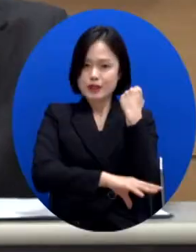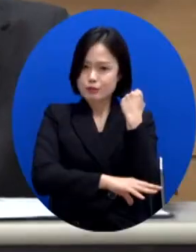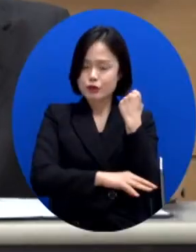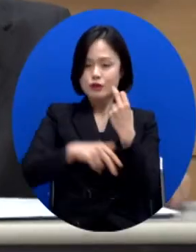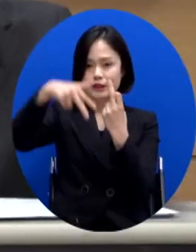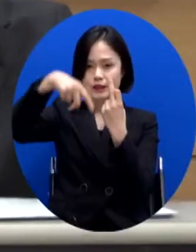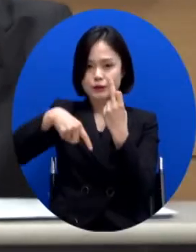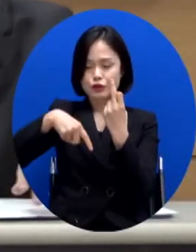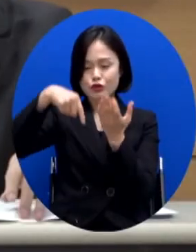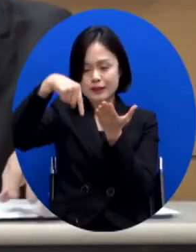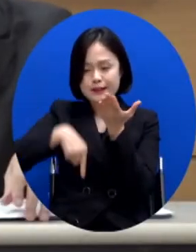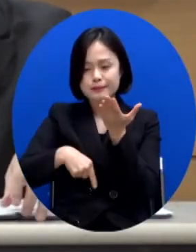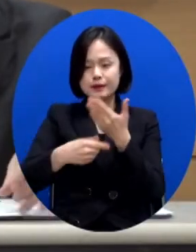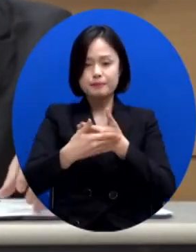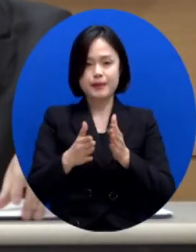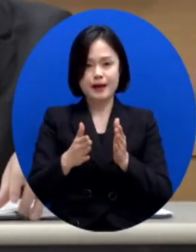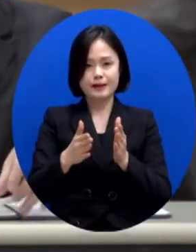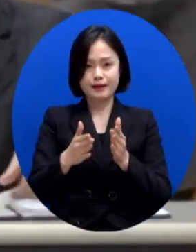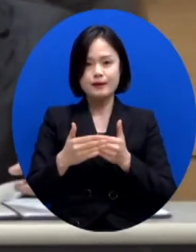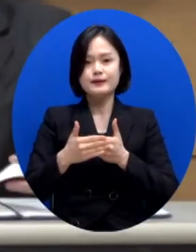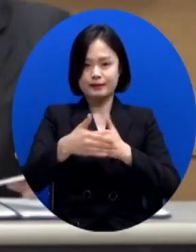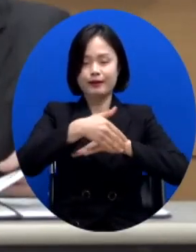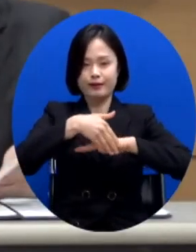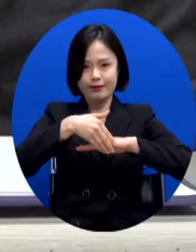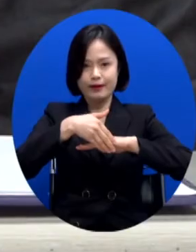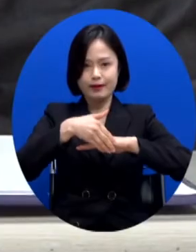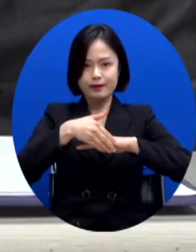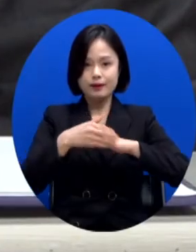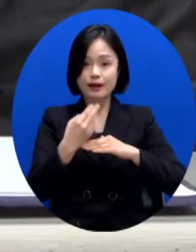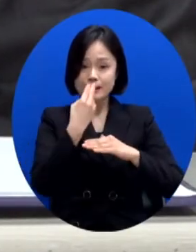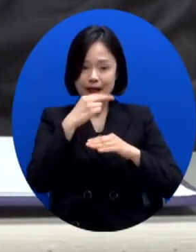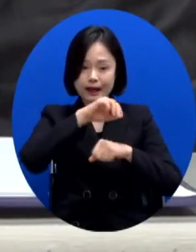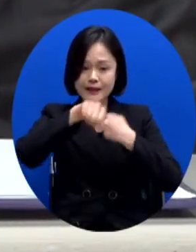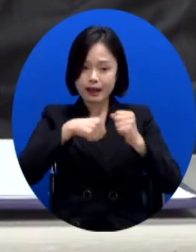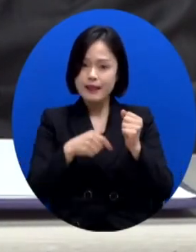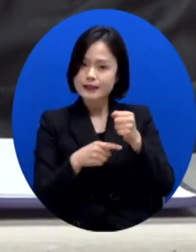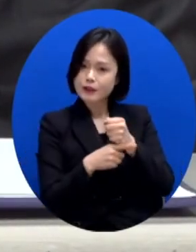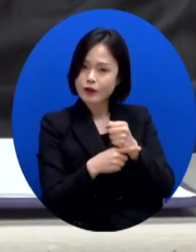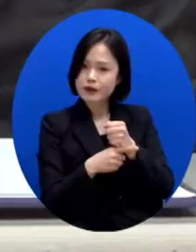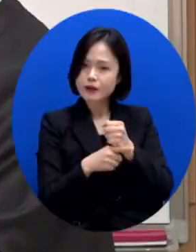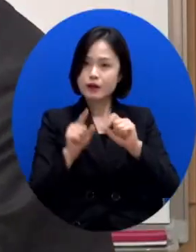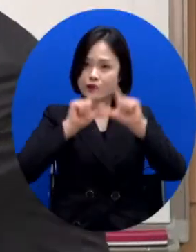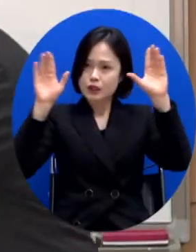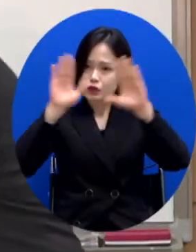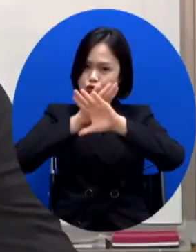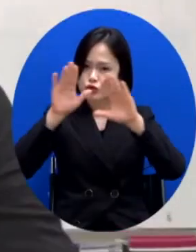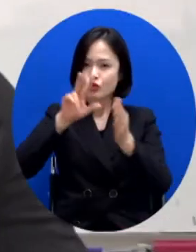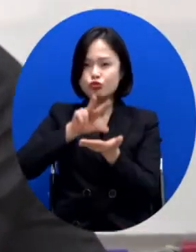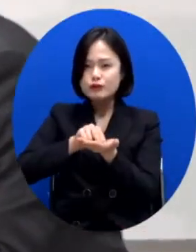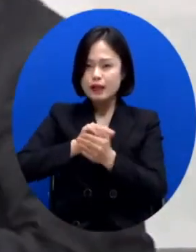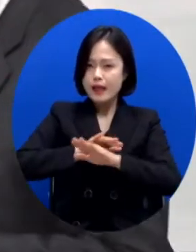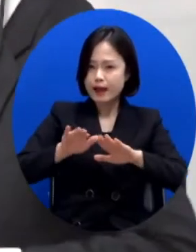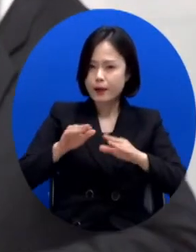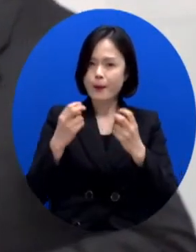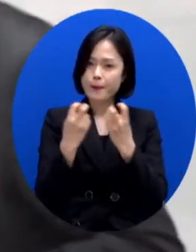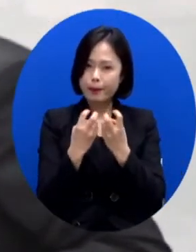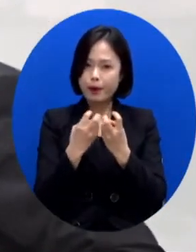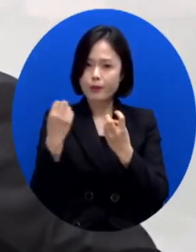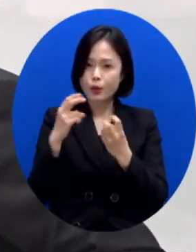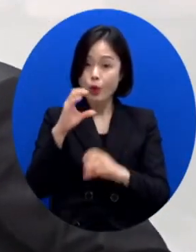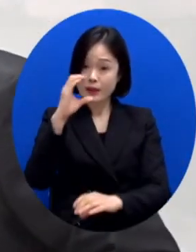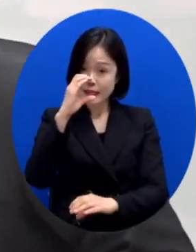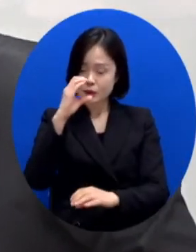의 강의를 진행합니다 특히 생태 정의와 신학적 기후 위기대처 탄소배출 제거 예배 등 교회의